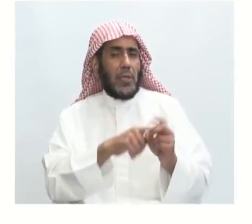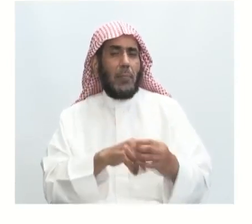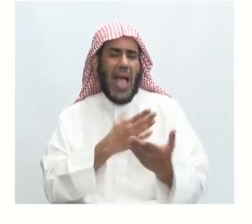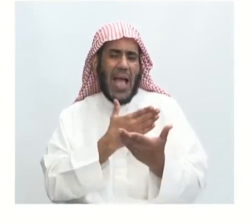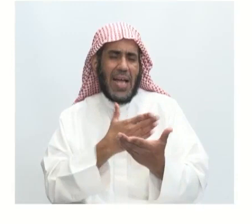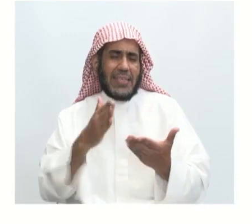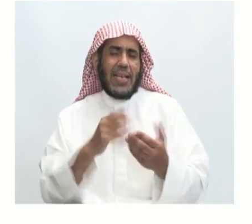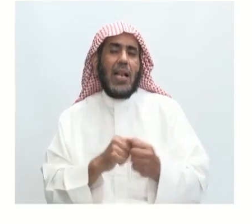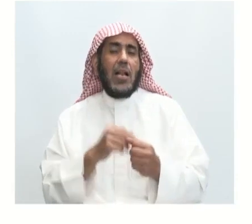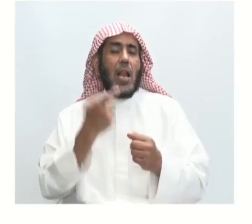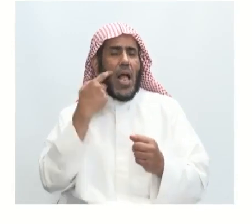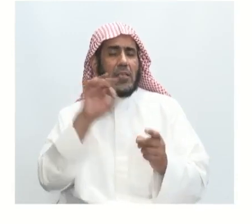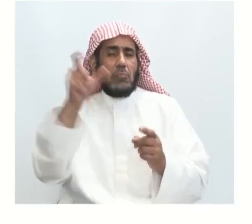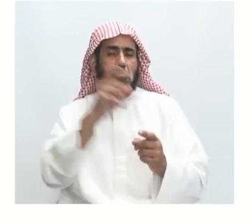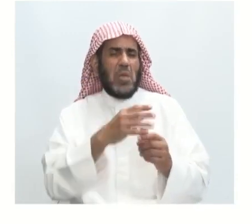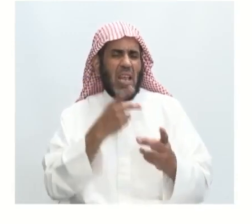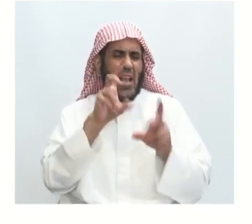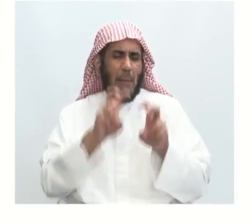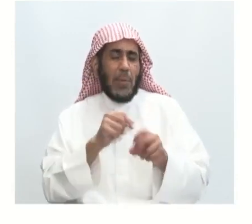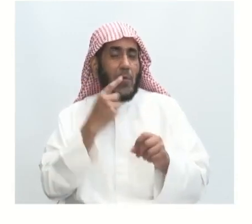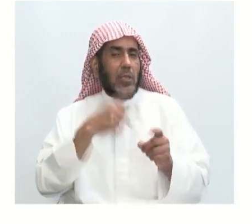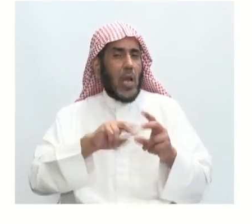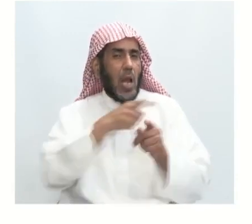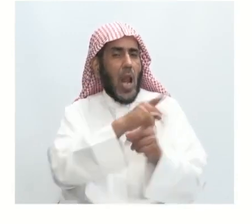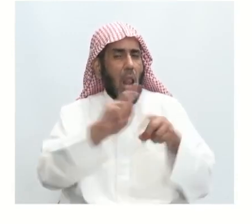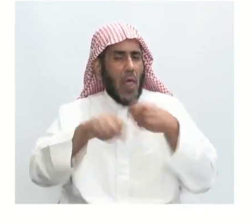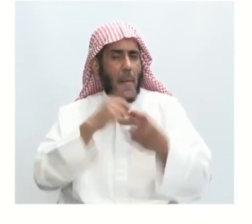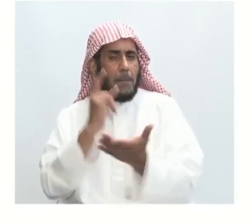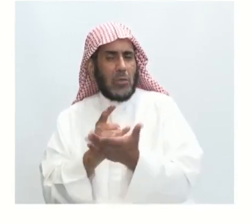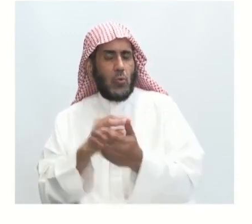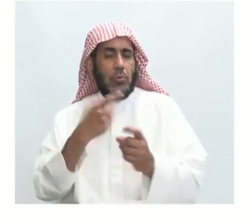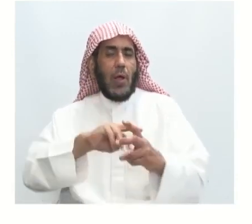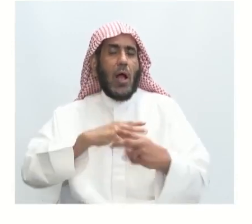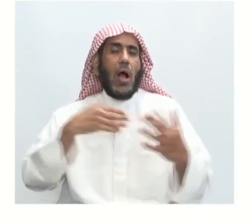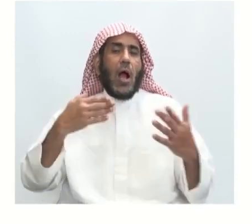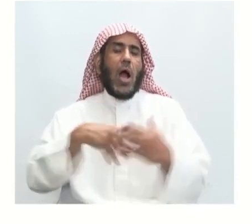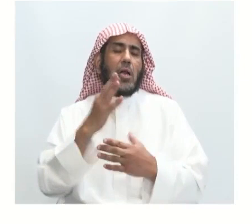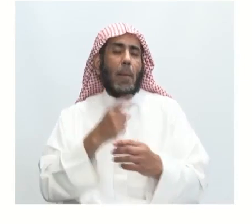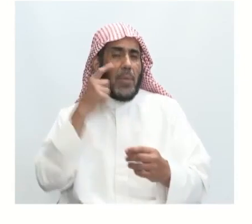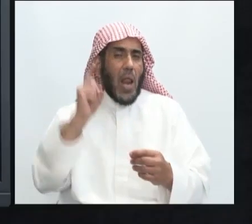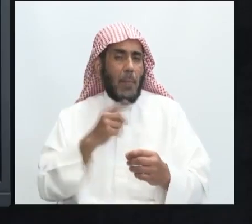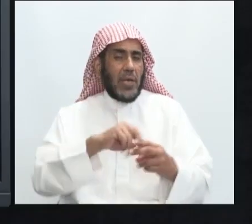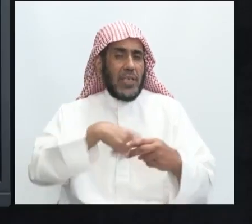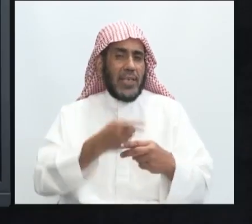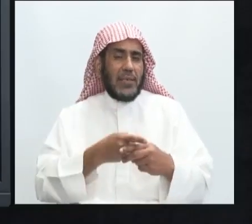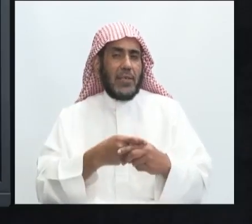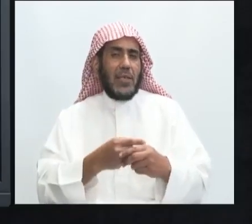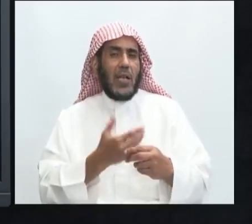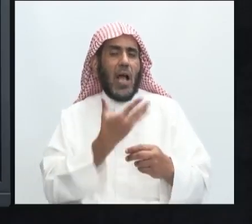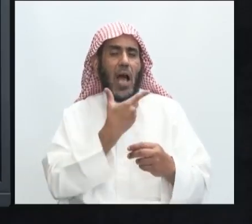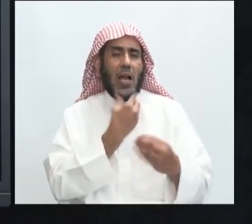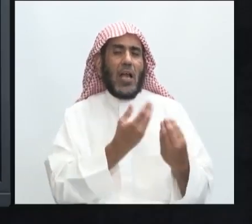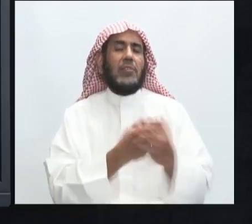حسد الحساد عني بكبتهم فانت الذي سيرتهم لي حسدا وهذا خرج من ايضا من الامر الى الرجاء